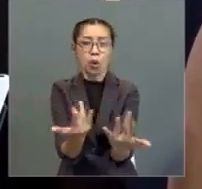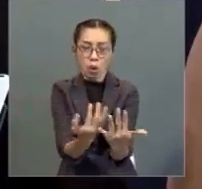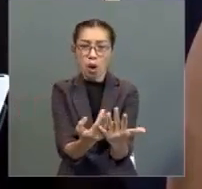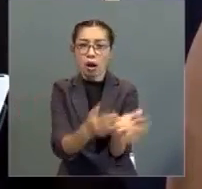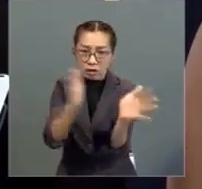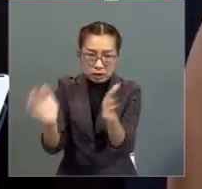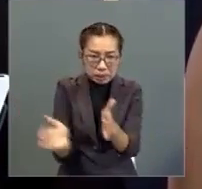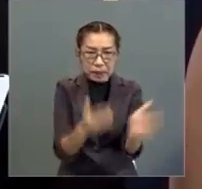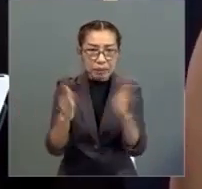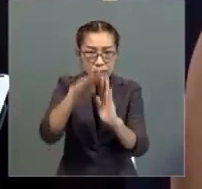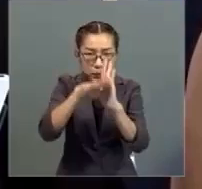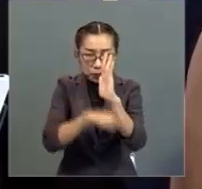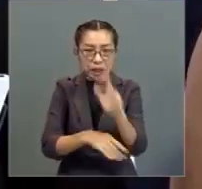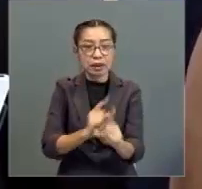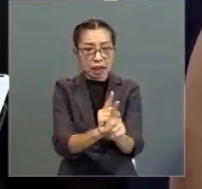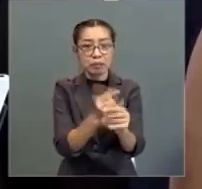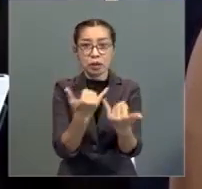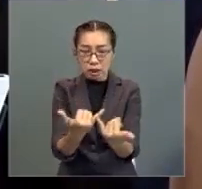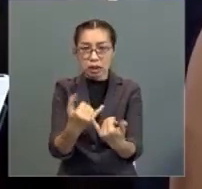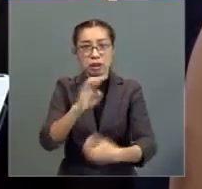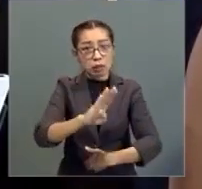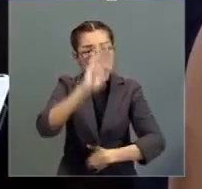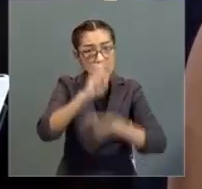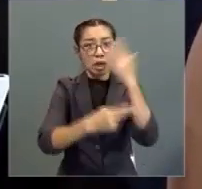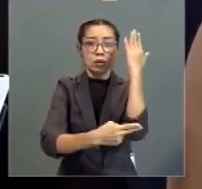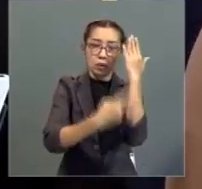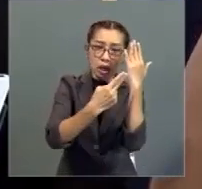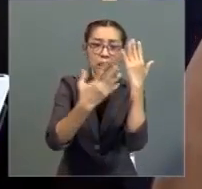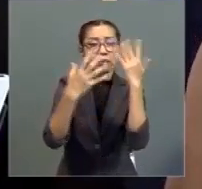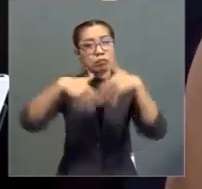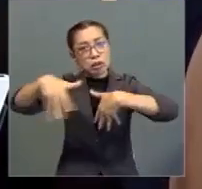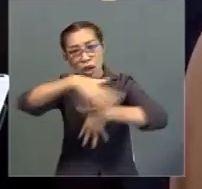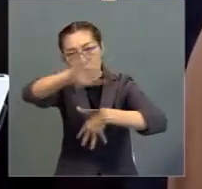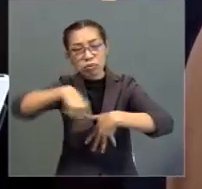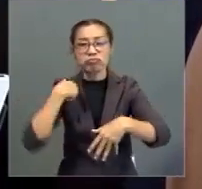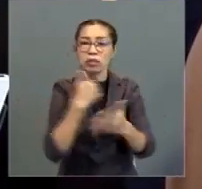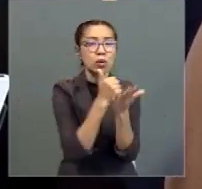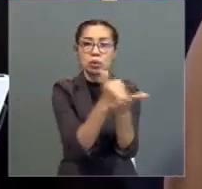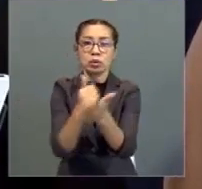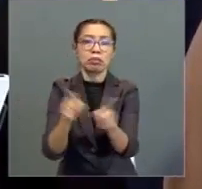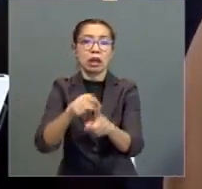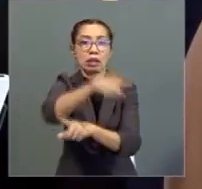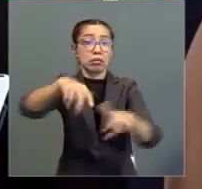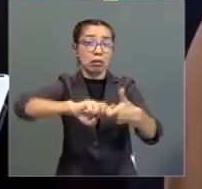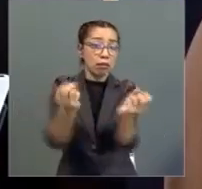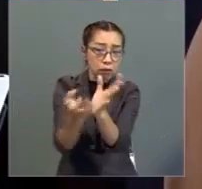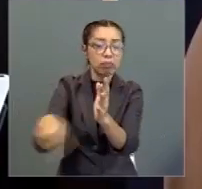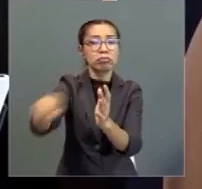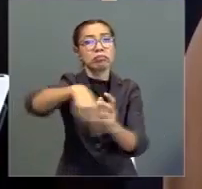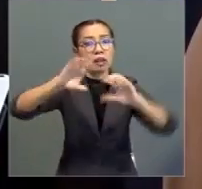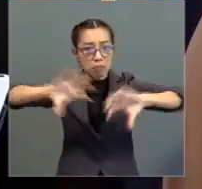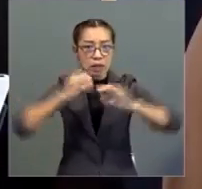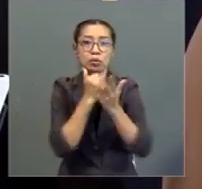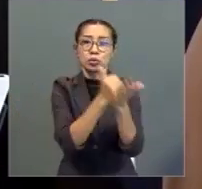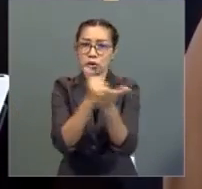ใช่ไหมอันนี้ก็ดูแลทั้งประกอบการทั้งในหลวงว่าจนโดยทั่วไปนะที่รับผลกระทบอันนี้ถ้าจะ